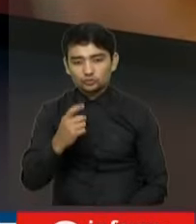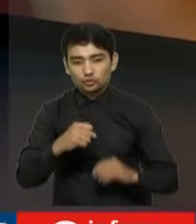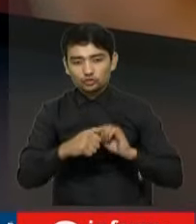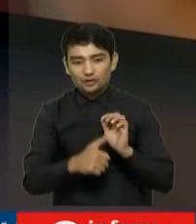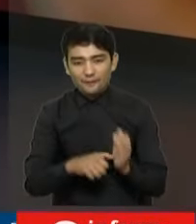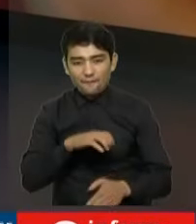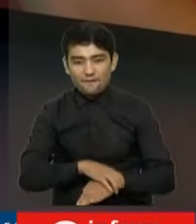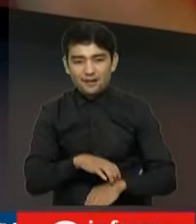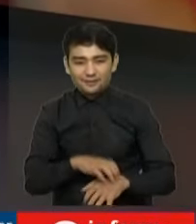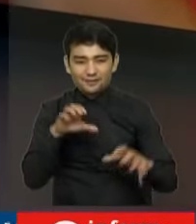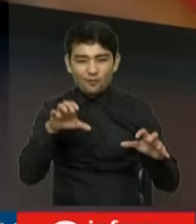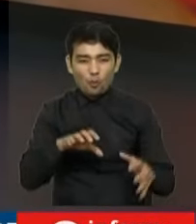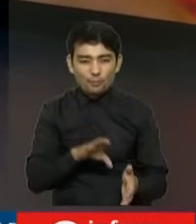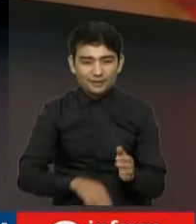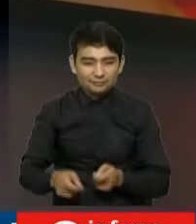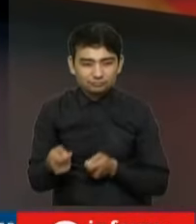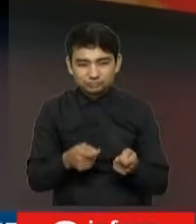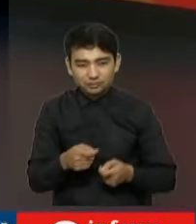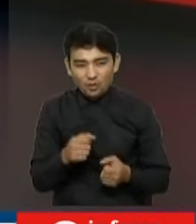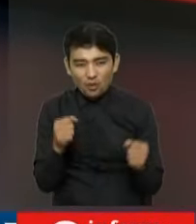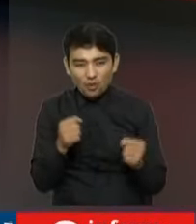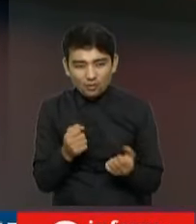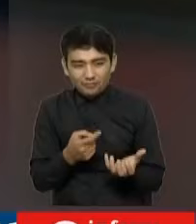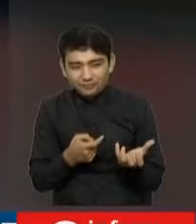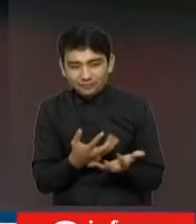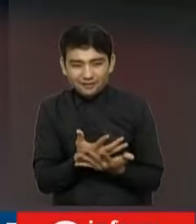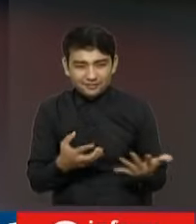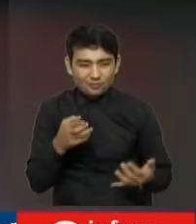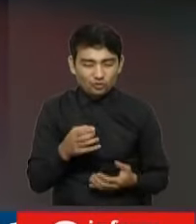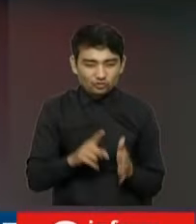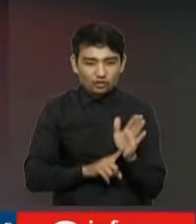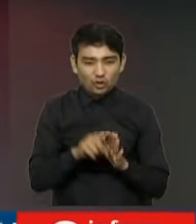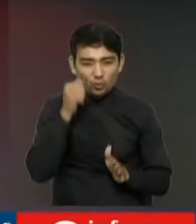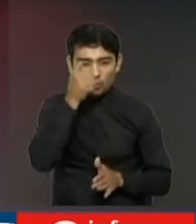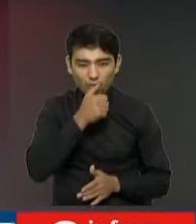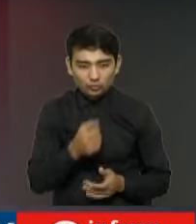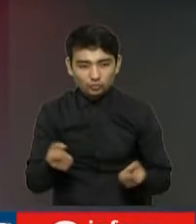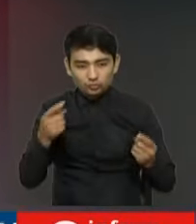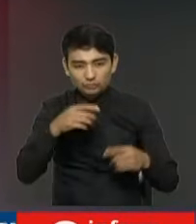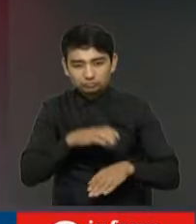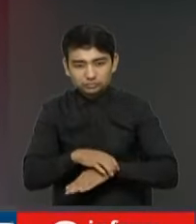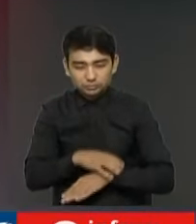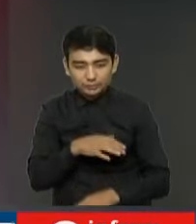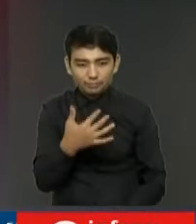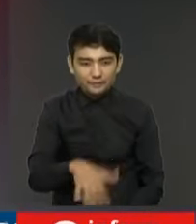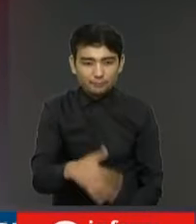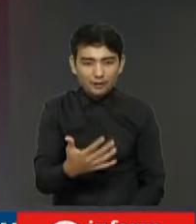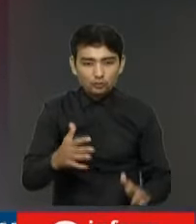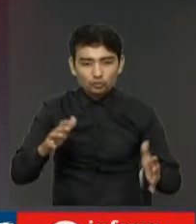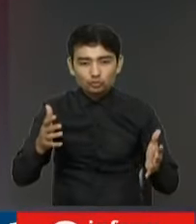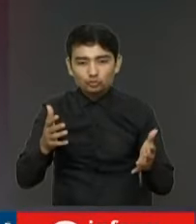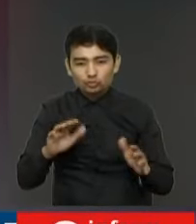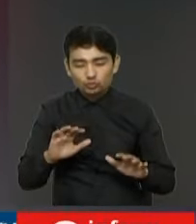116 фактов незаконного провоза холодного оружия выявили в Казахстане с начала года. Примечательно, что в 55 случаях товар